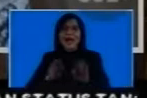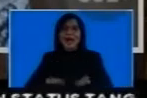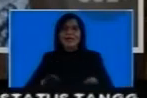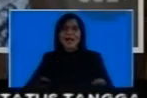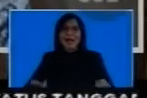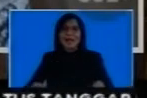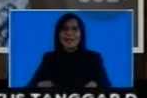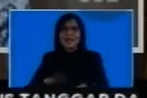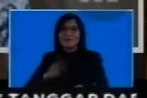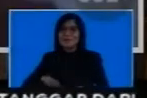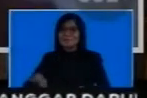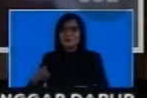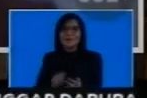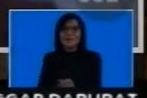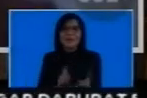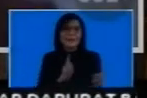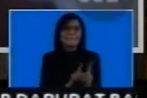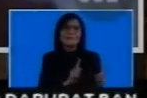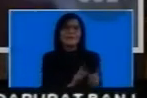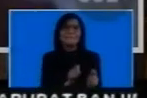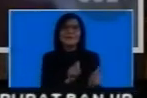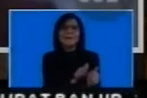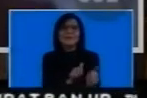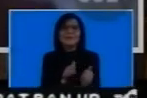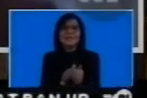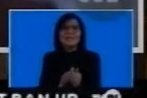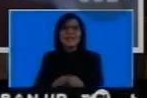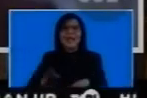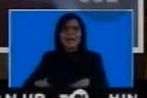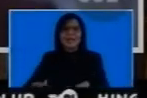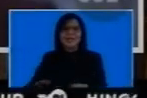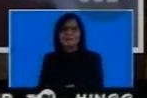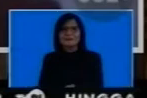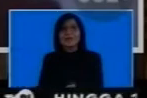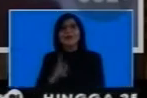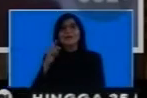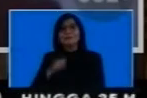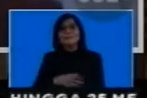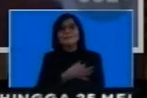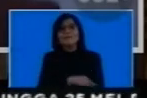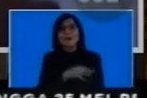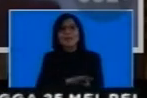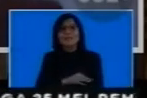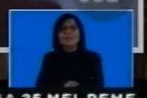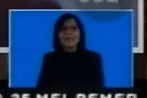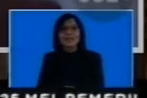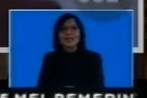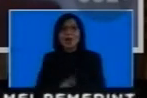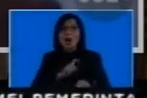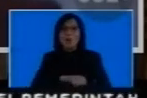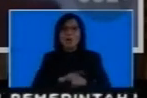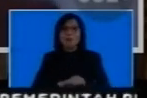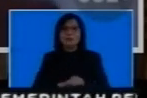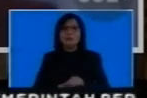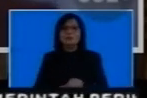mungkin kekinian, yang mungkin lebih suka main gadget, mereka akan lebih bisa